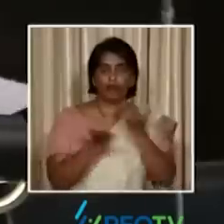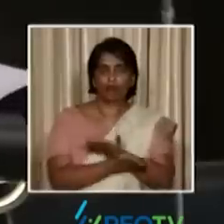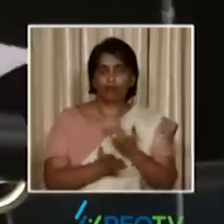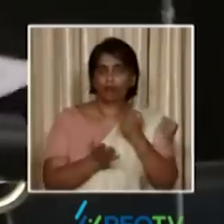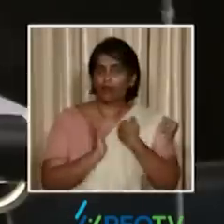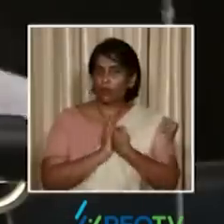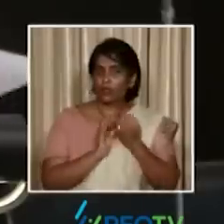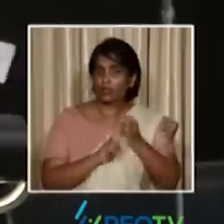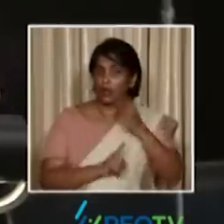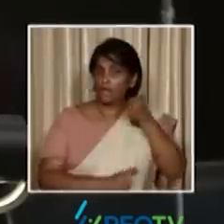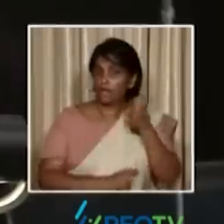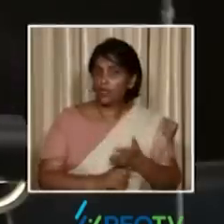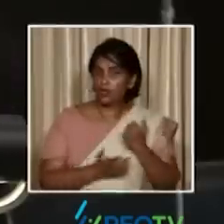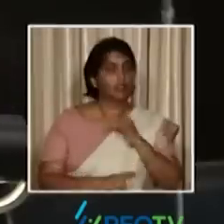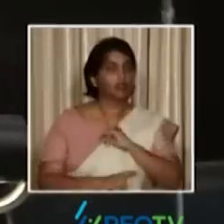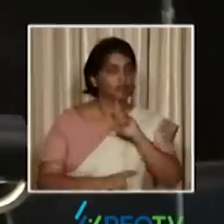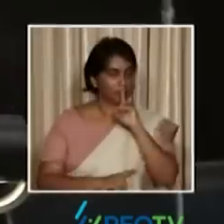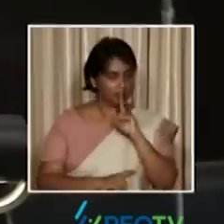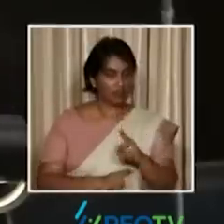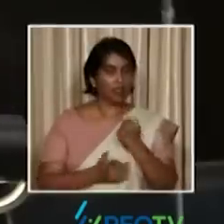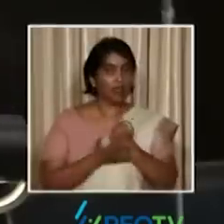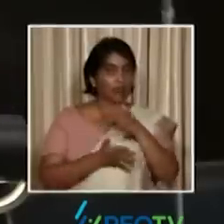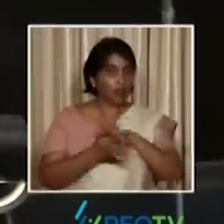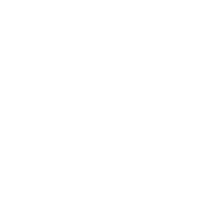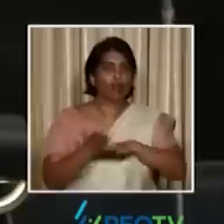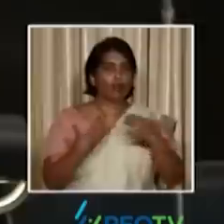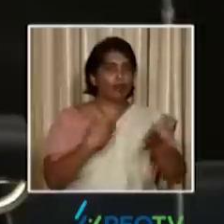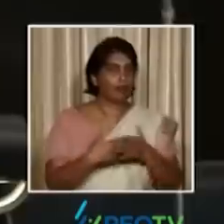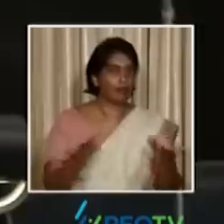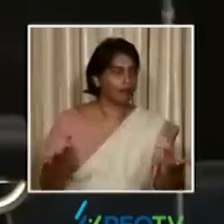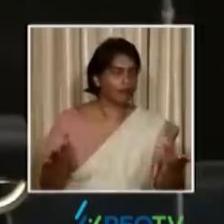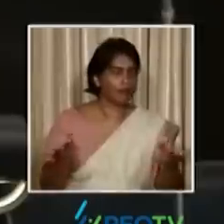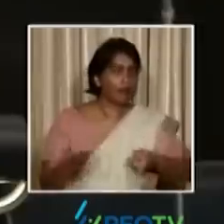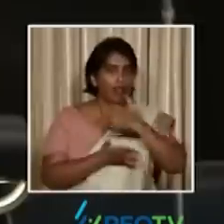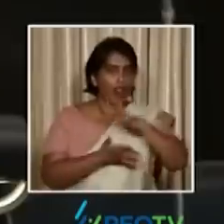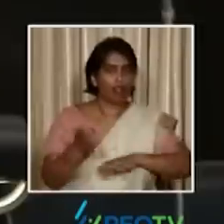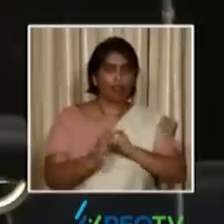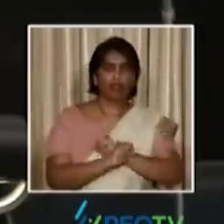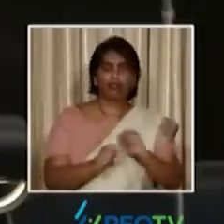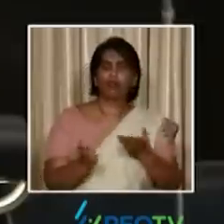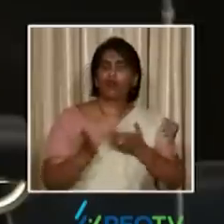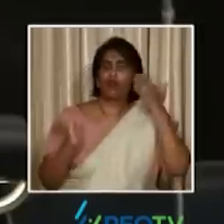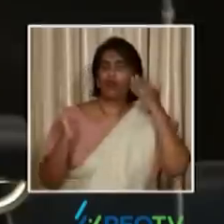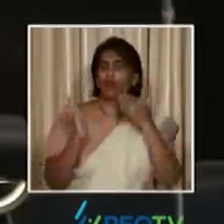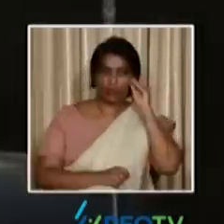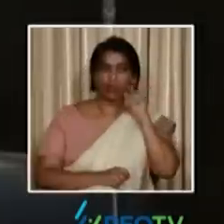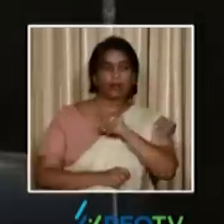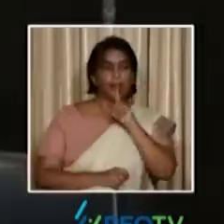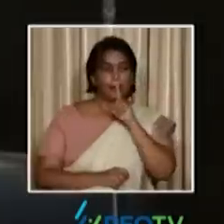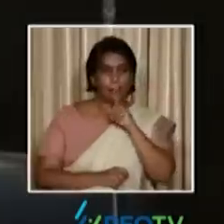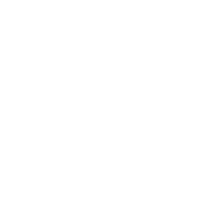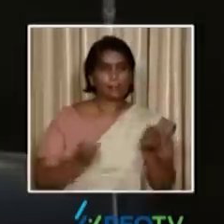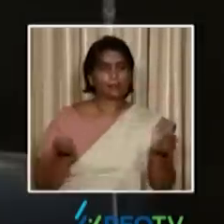ජනාධිපතිතුමා ඔබතුමා වැදගත්ම දේ ටේබල් කළා නැහැනේ. ලෙටර් ඔෆ් ඉන්ටෙන්ට් එක ටේබල් කරා. ඉතින් එකඟතාලියුම නැත්තම් මොකක් සම්බන්ධයෙන්ද විවාද කරන්නේ?